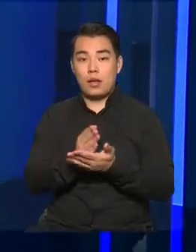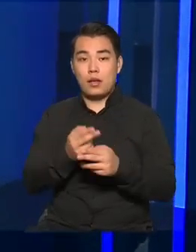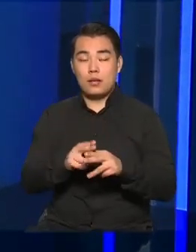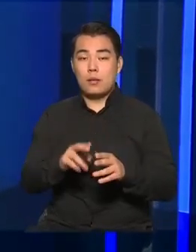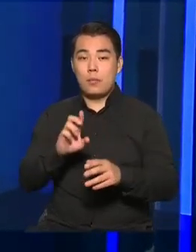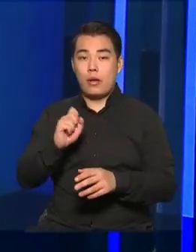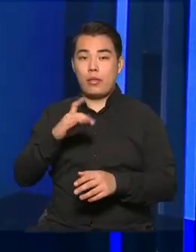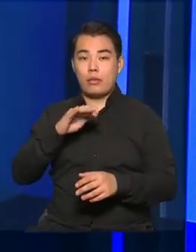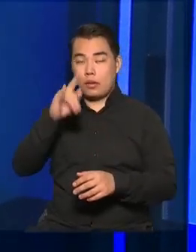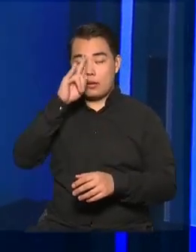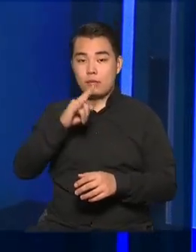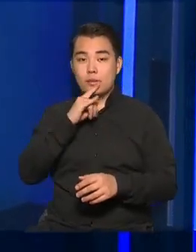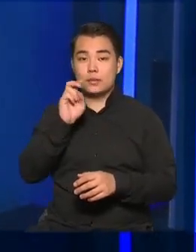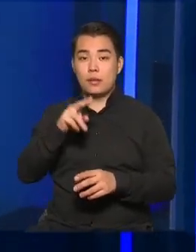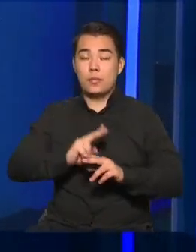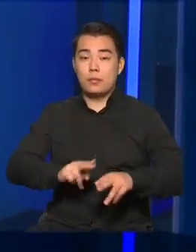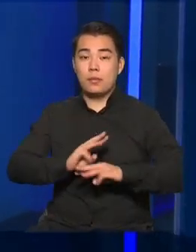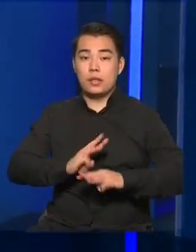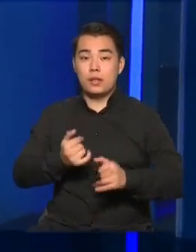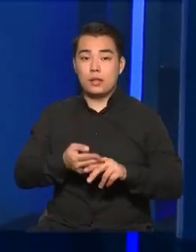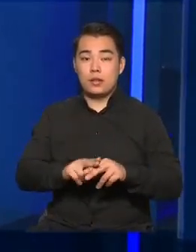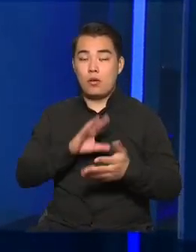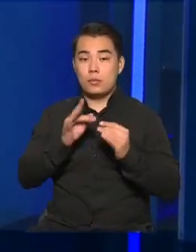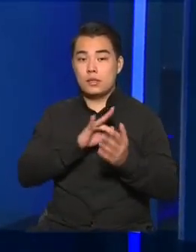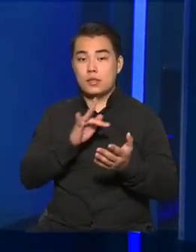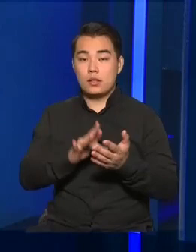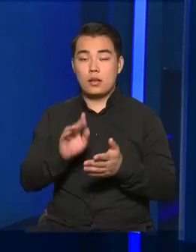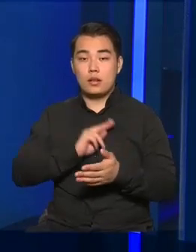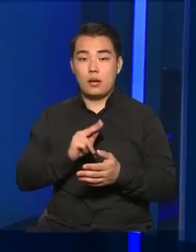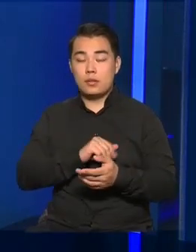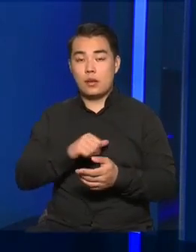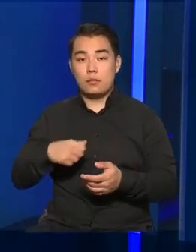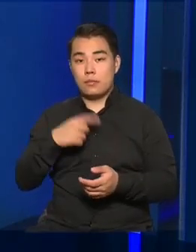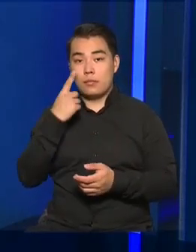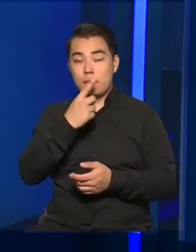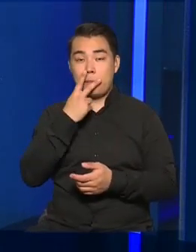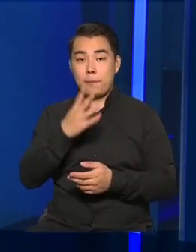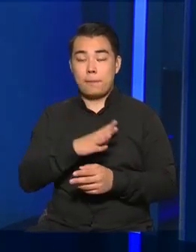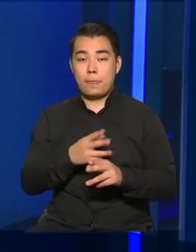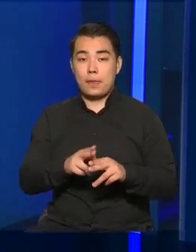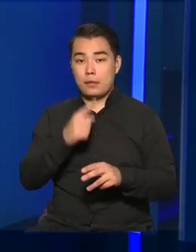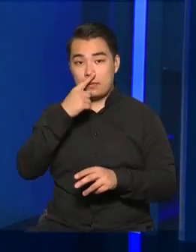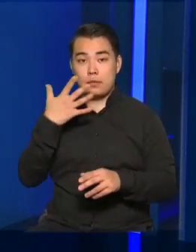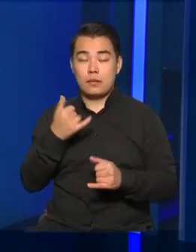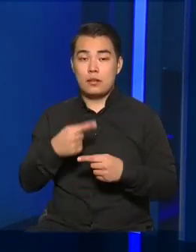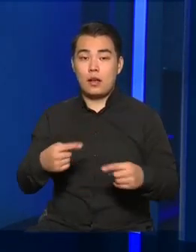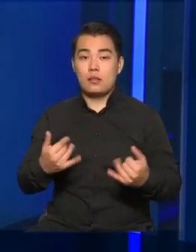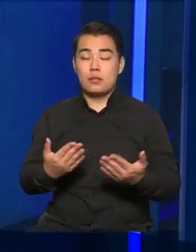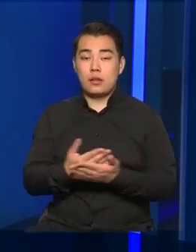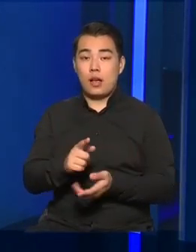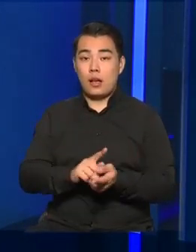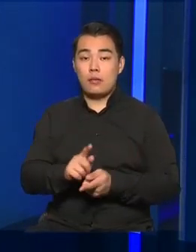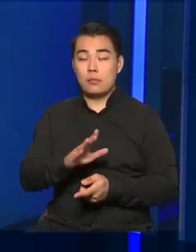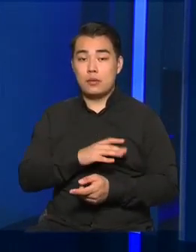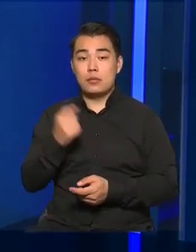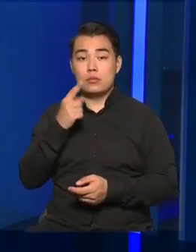Батыс Қазақстанға жұмыс сапарымен барған премьер-министр сол орталықтың жұмысын өз көзімен көрді. Былтырдан біраз жерлер жаңарғаны белгілі